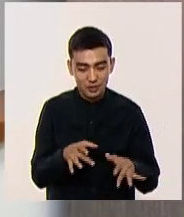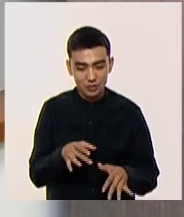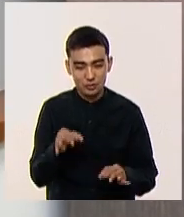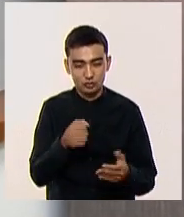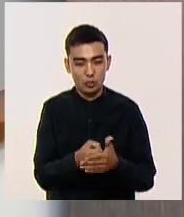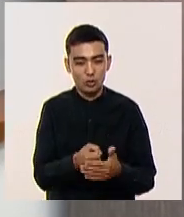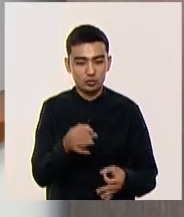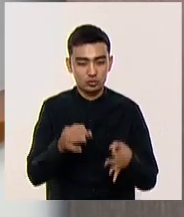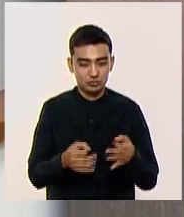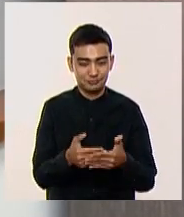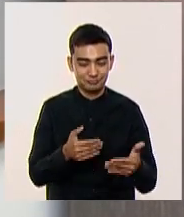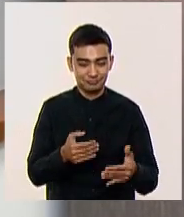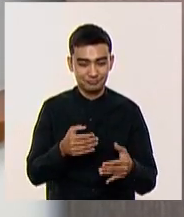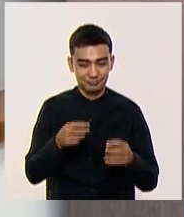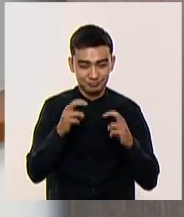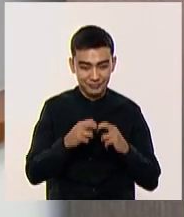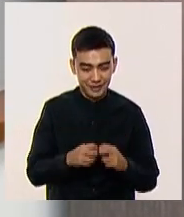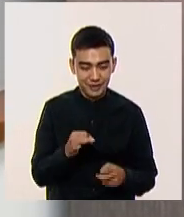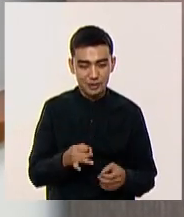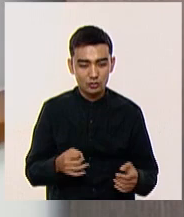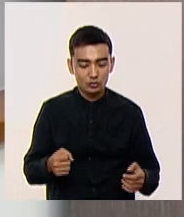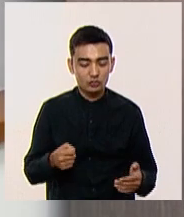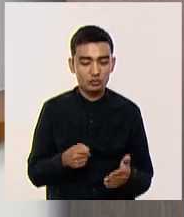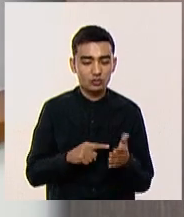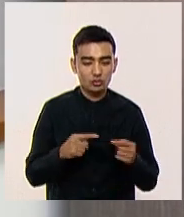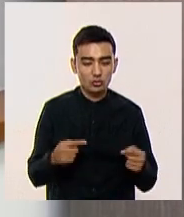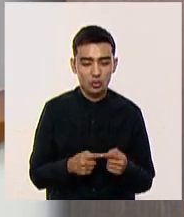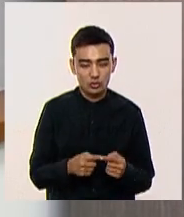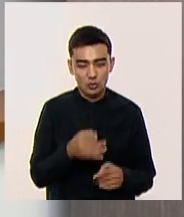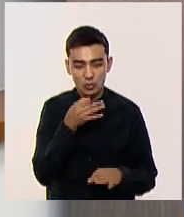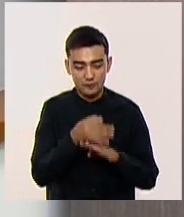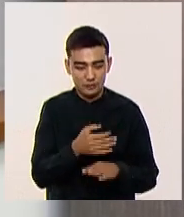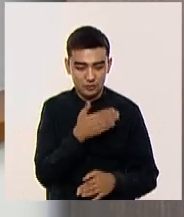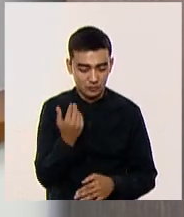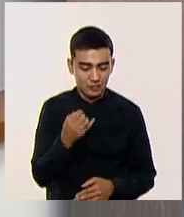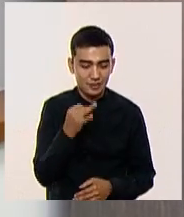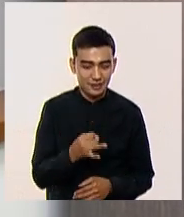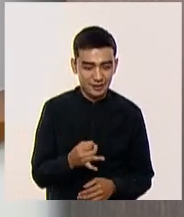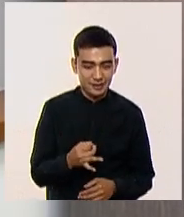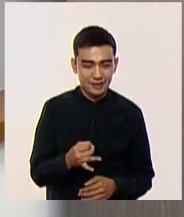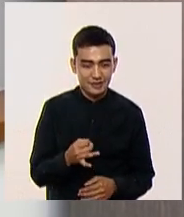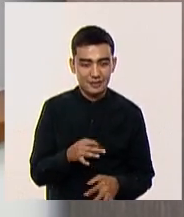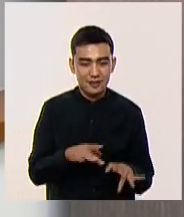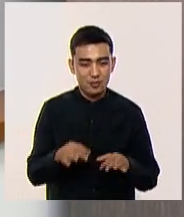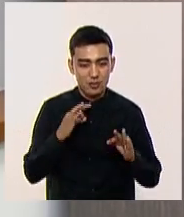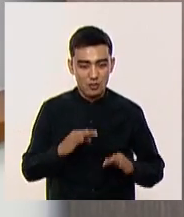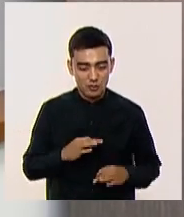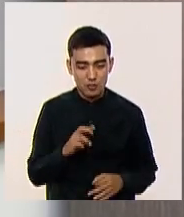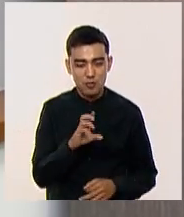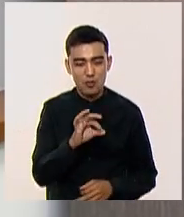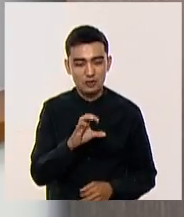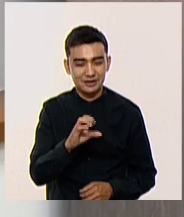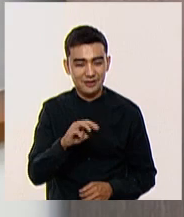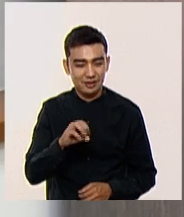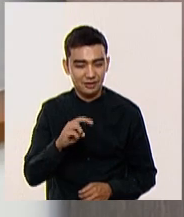досудебного расследования не принято окончательное решение в отношении причастных лиц. В связи с чем дело прокуратуры Бостандыкского